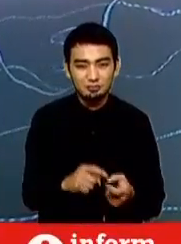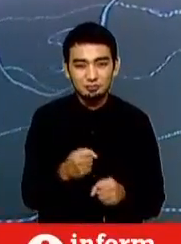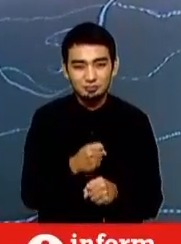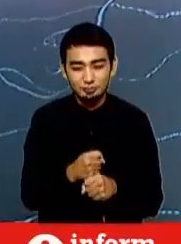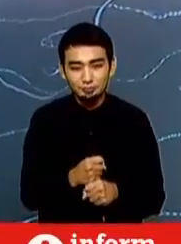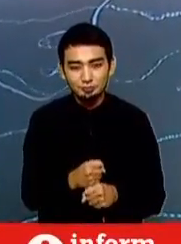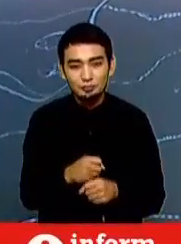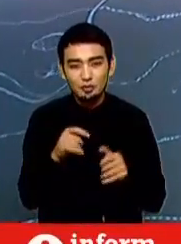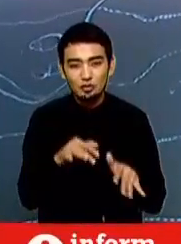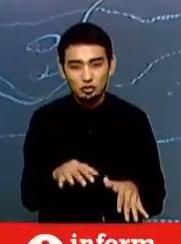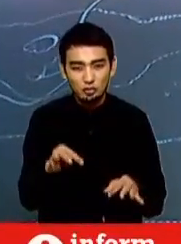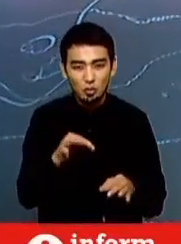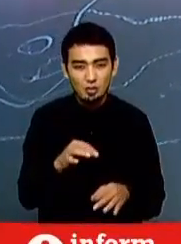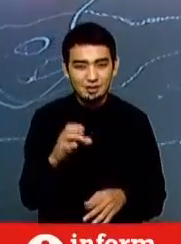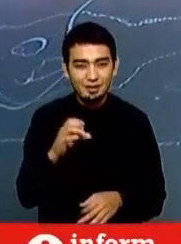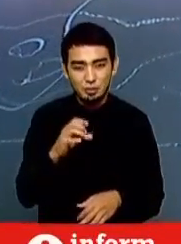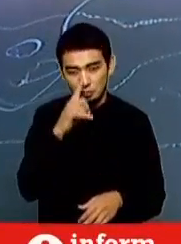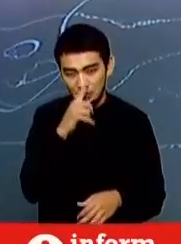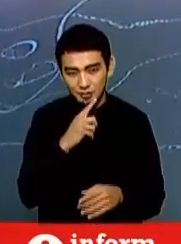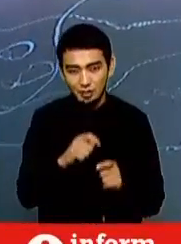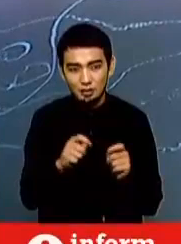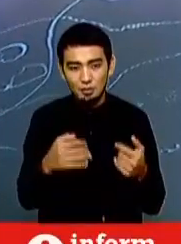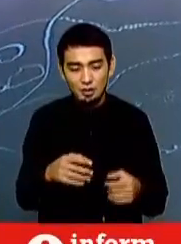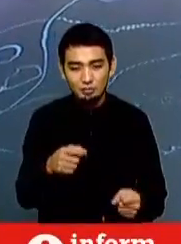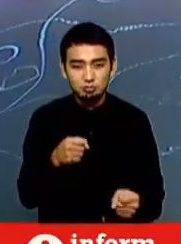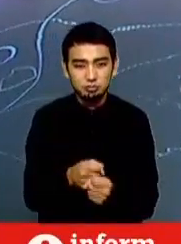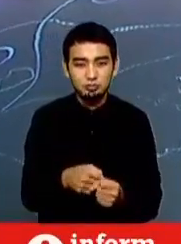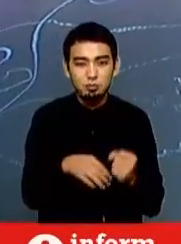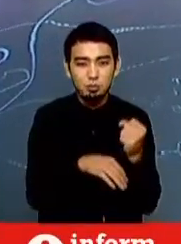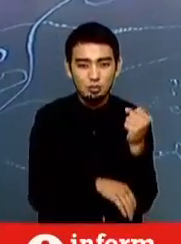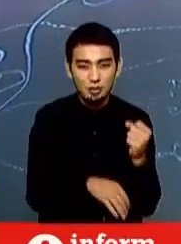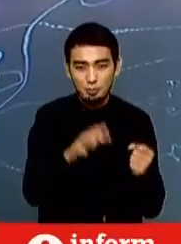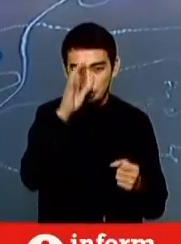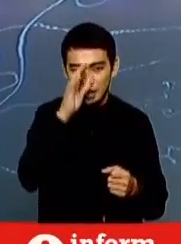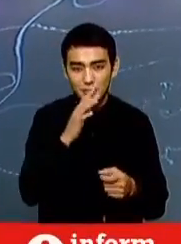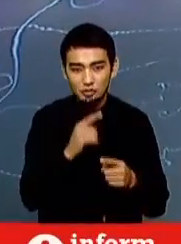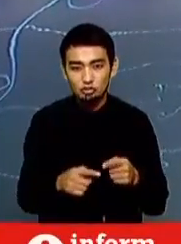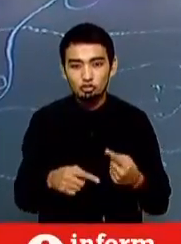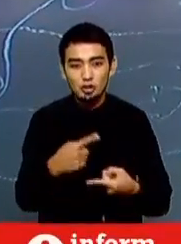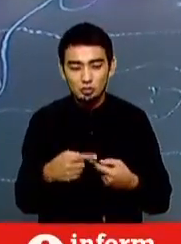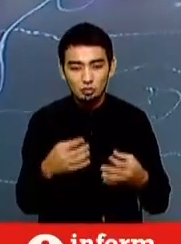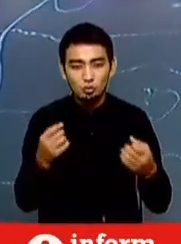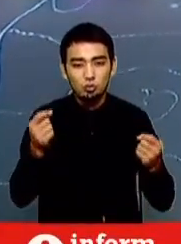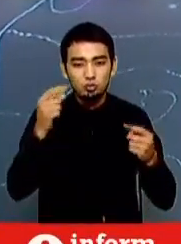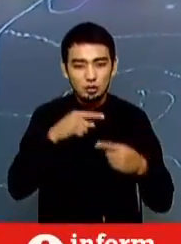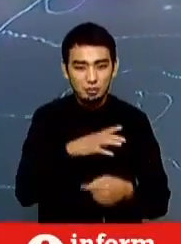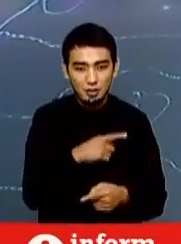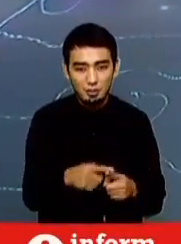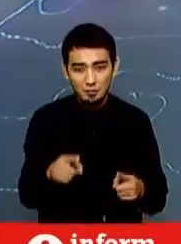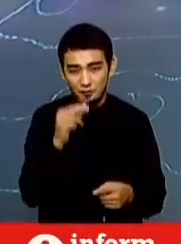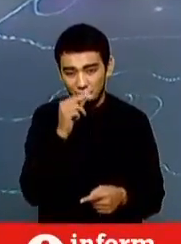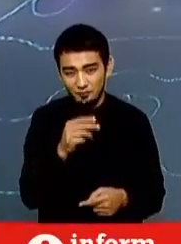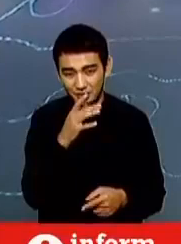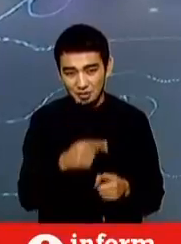қатысты шешім 40 айында шыққан айтылады. Жол көлік оқиғасынан кейін 5 айдан соң тағайындалған. Ол уақытта күдікті